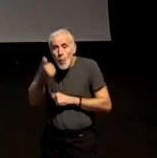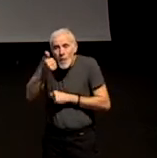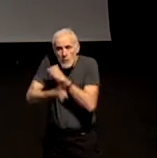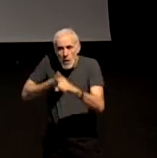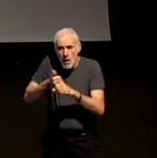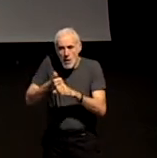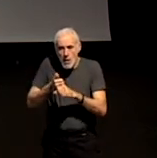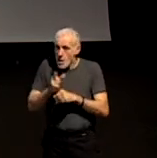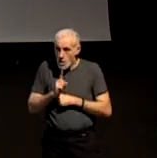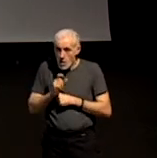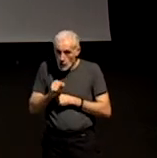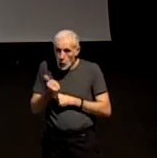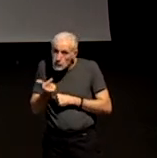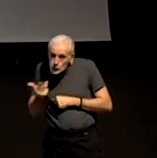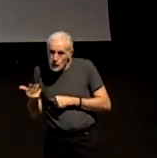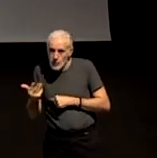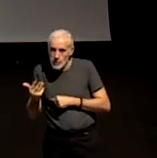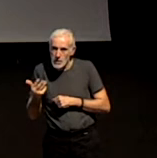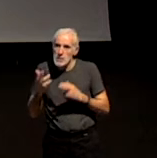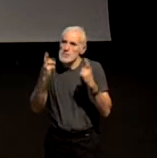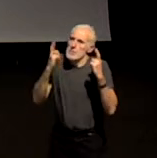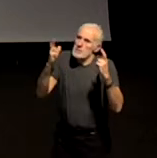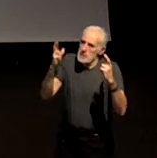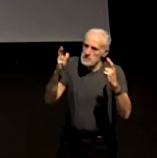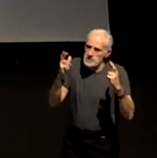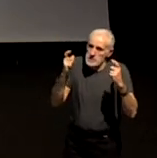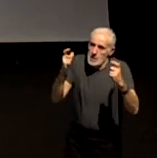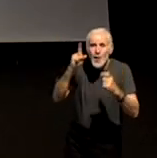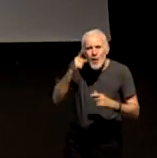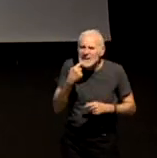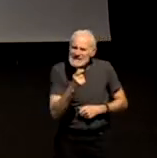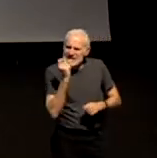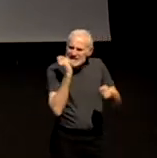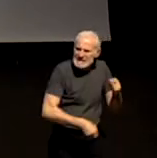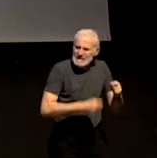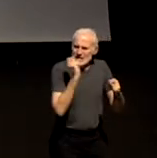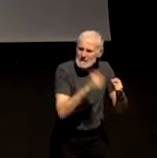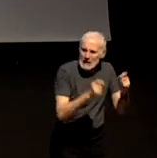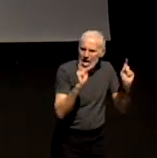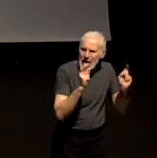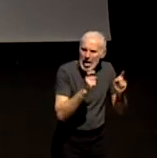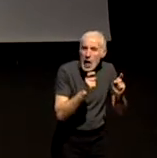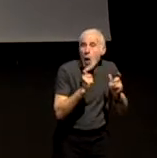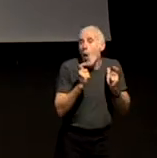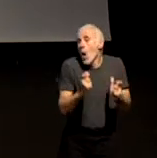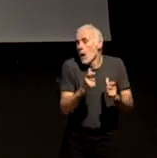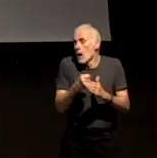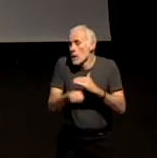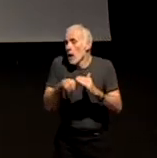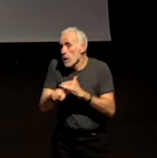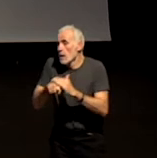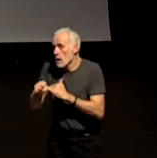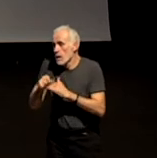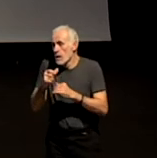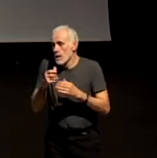aussi après les grosses persécutions dont qui ils ont souffert et après les textes réglementaires qui ont permis de les